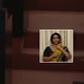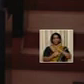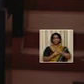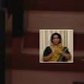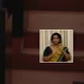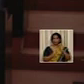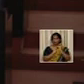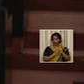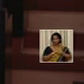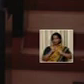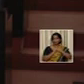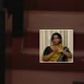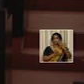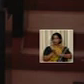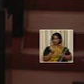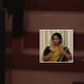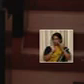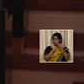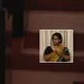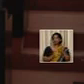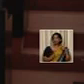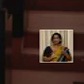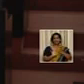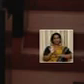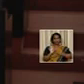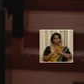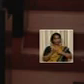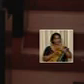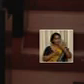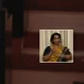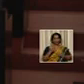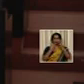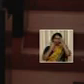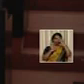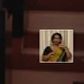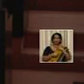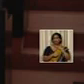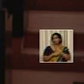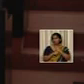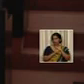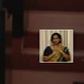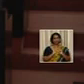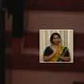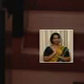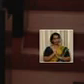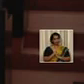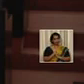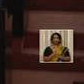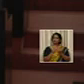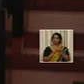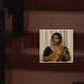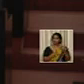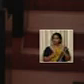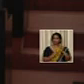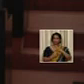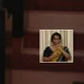කාර්යාලයේ කාර්යසාධන වාර්තාව මම ඉදිරිපත් කරමි. මේ වාර්තාව විවෘත සහ වගකීතු රජය පිළිබඳ ආංශික අධීක්ෂණ කාර්ක සභාව වෙත යොමු කළ